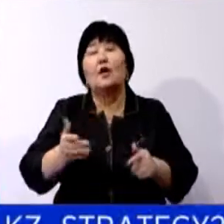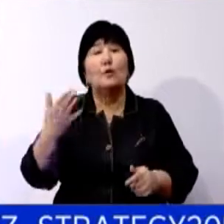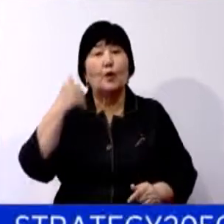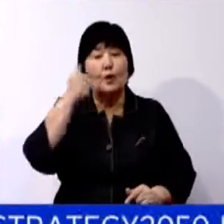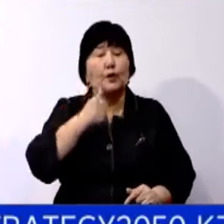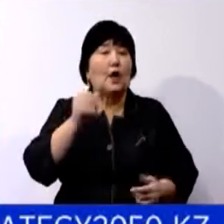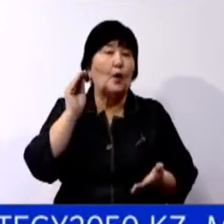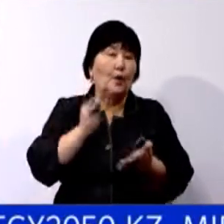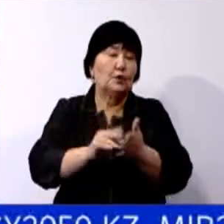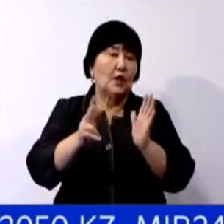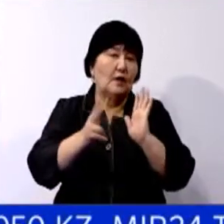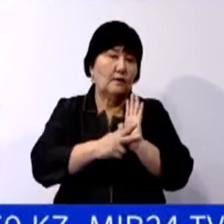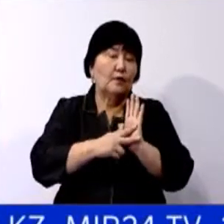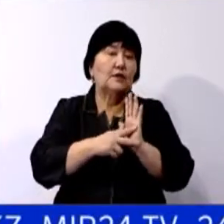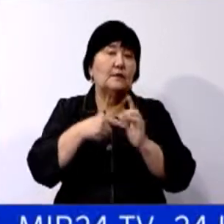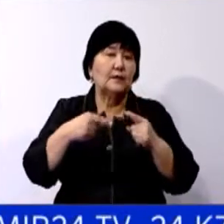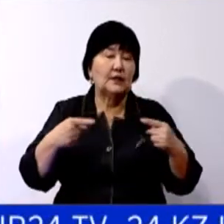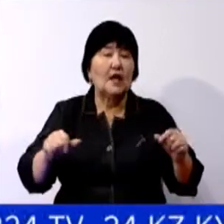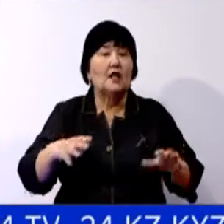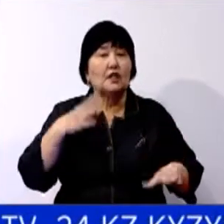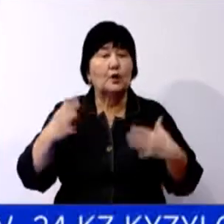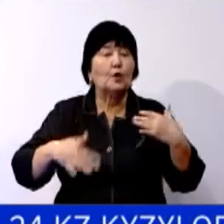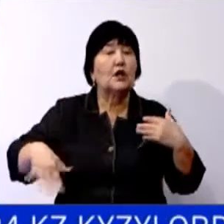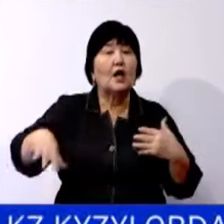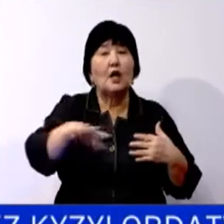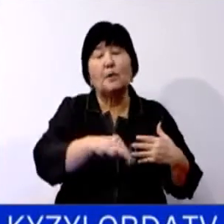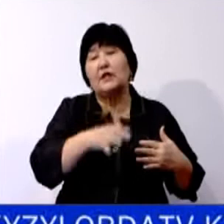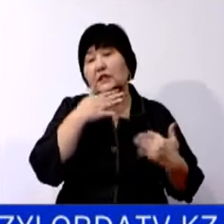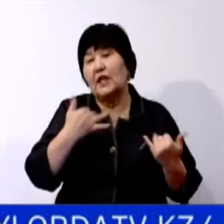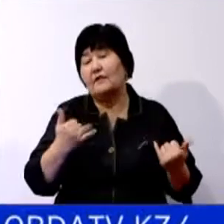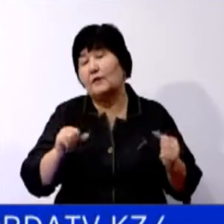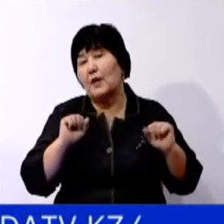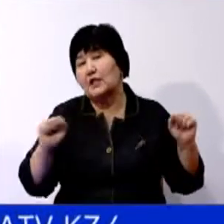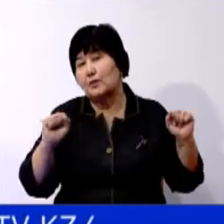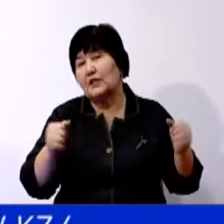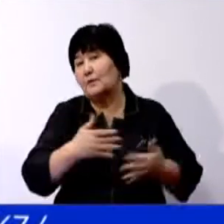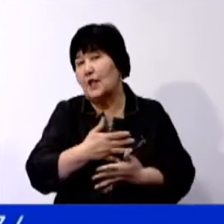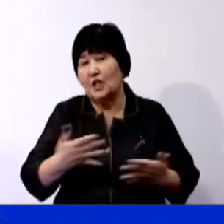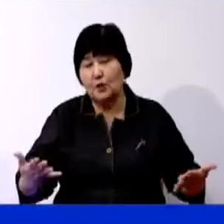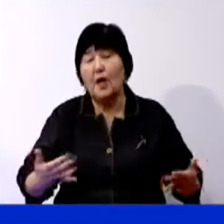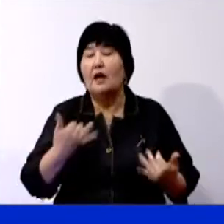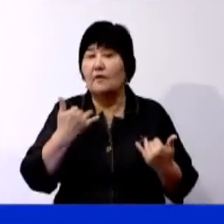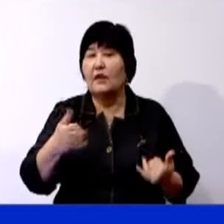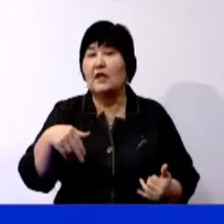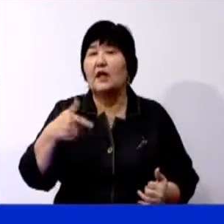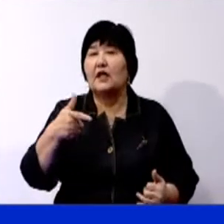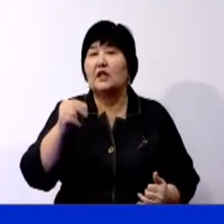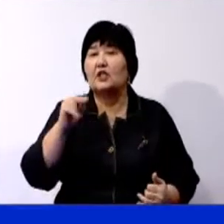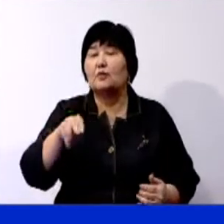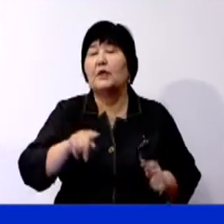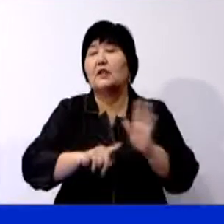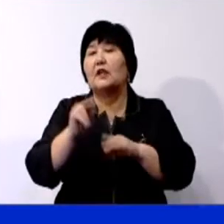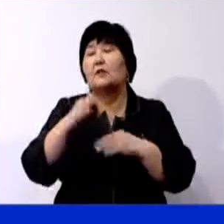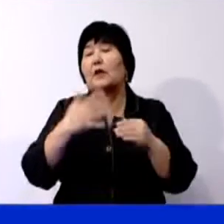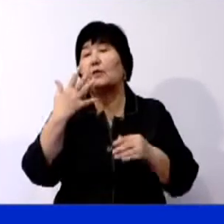году установлены восемь street больных и тренировочных площадок современными спортивными тренажерами в рамках гчп сны в эксплуатацию